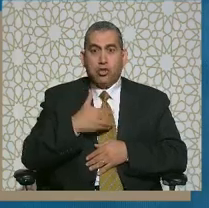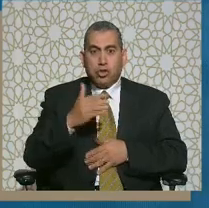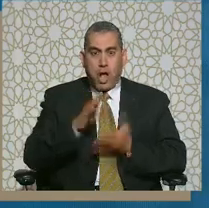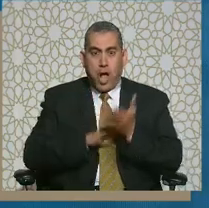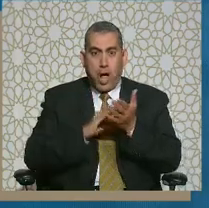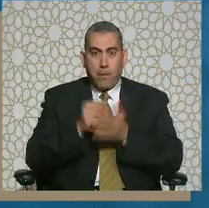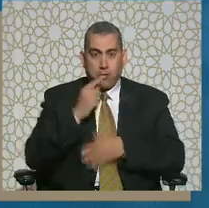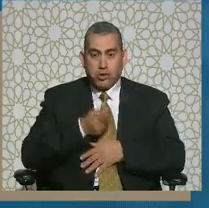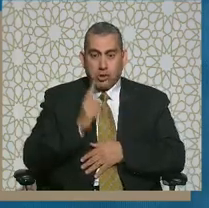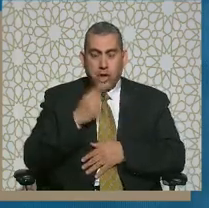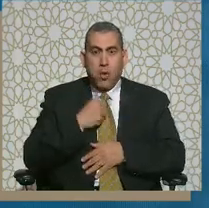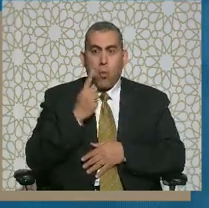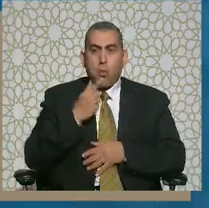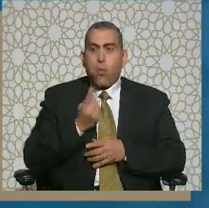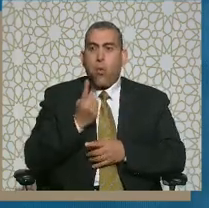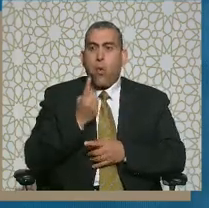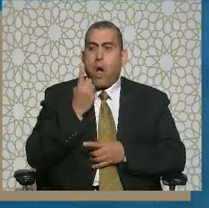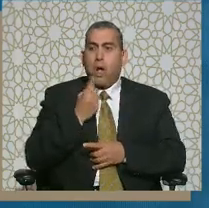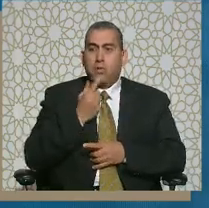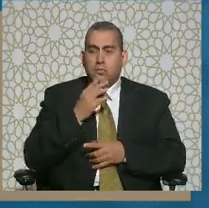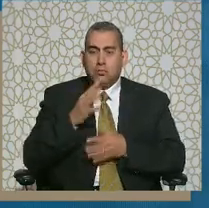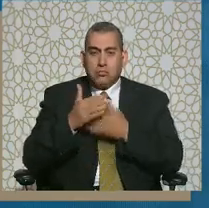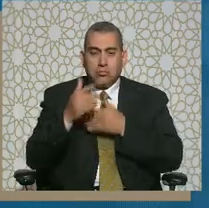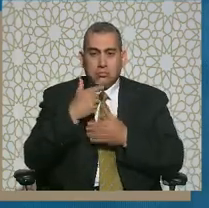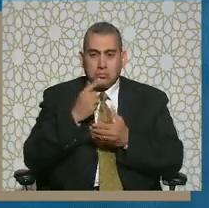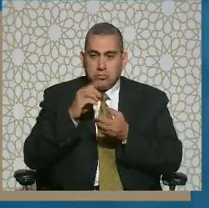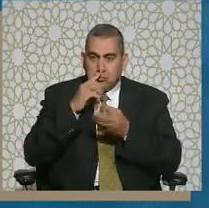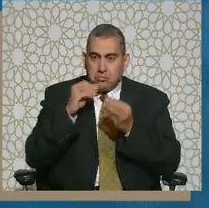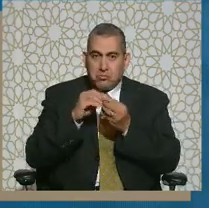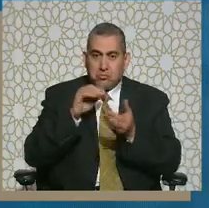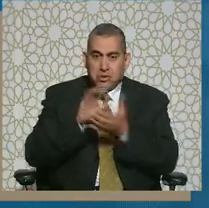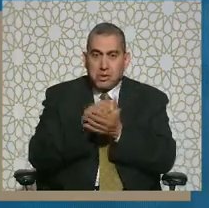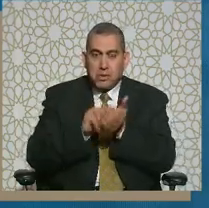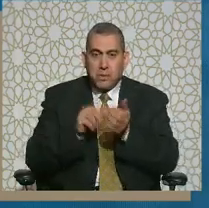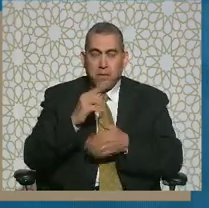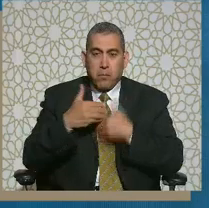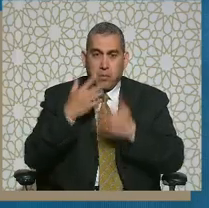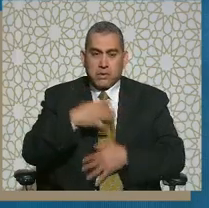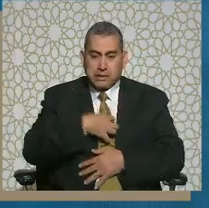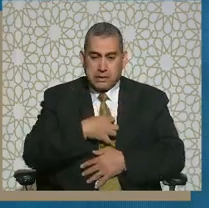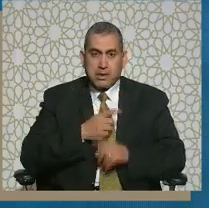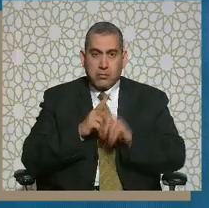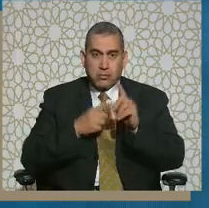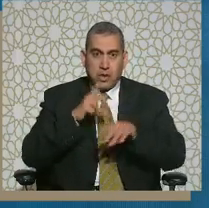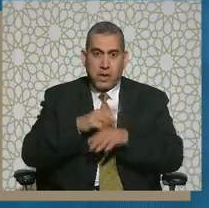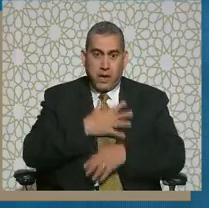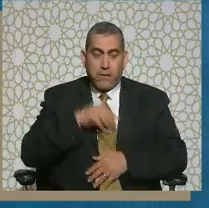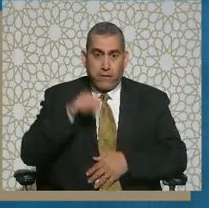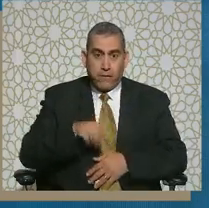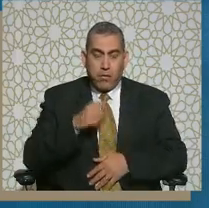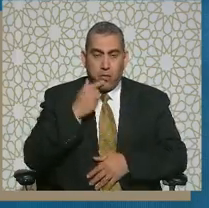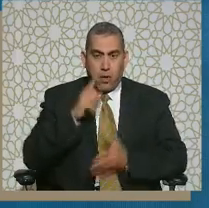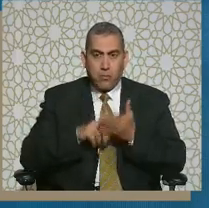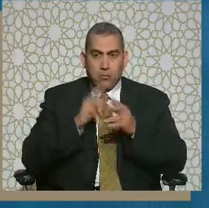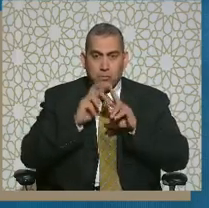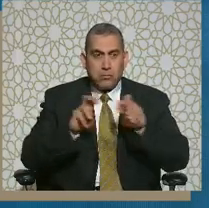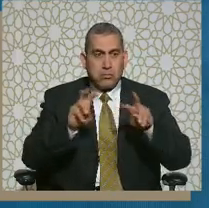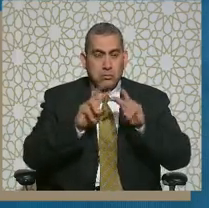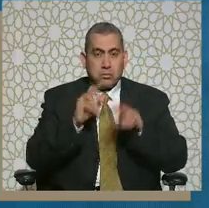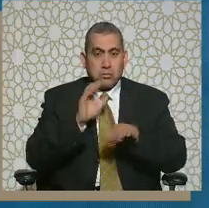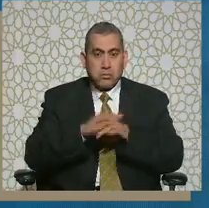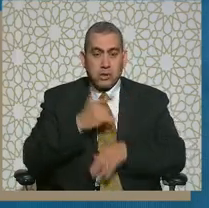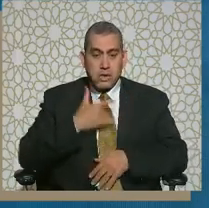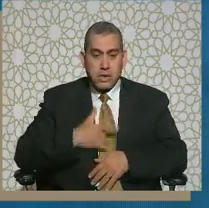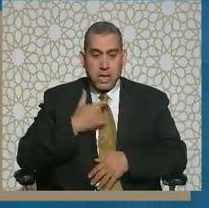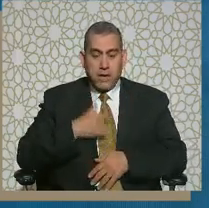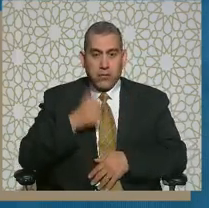الوحده الشديده الوحده الشديده اللي ممكن لو اطورت تصل الى الاكتئاب ودراسات بدات ترصد ان الشعور بالوحده